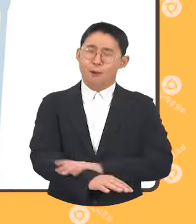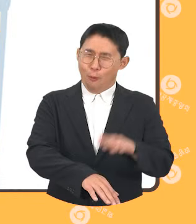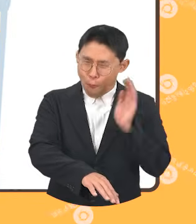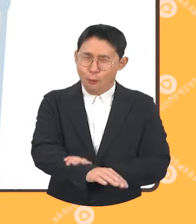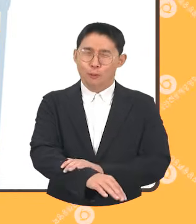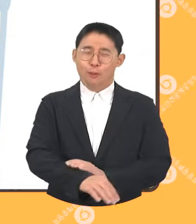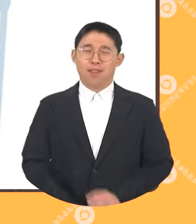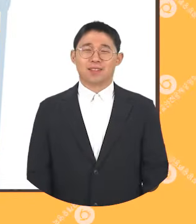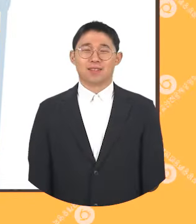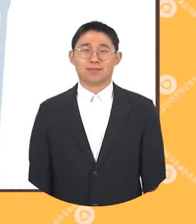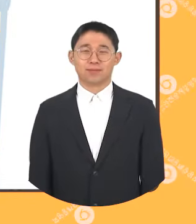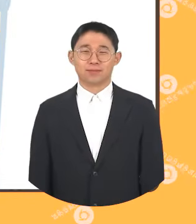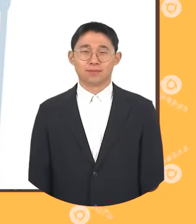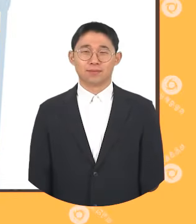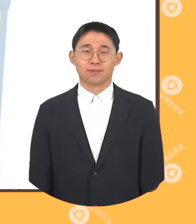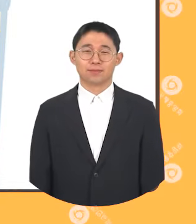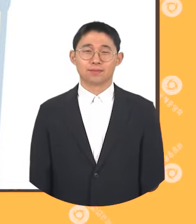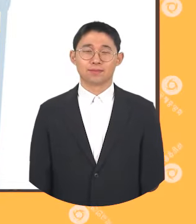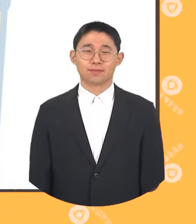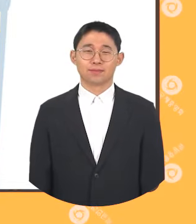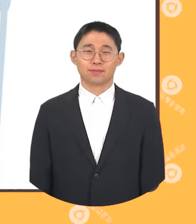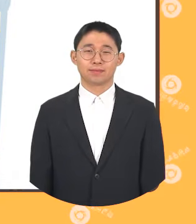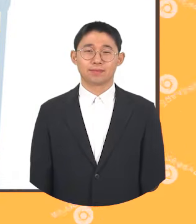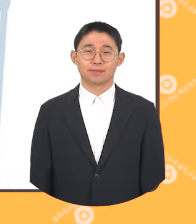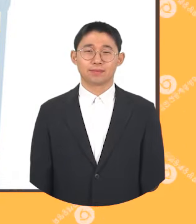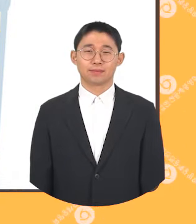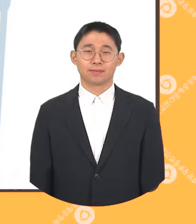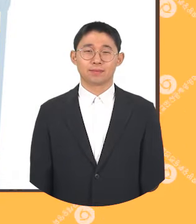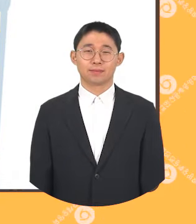모두 잘했어요.